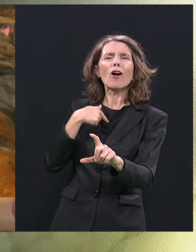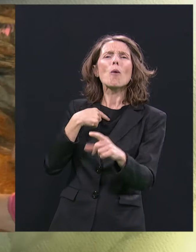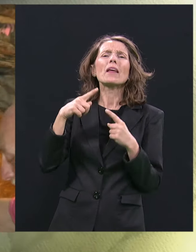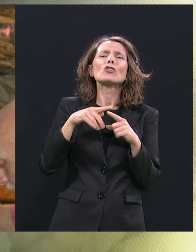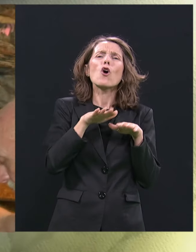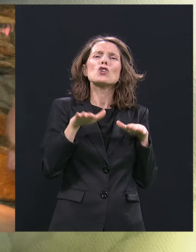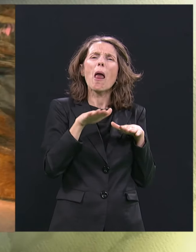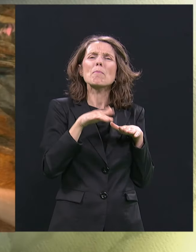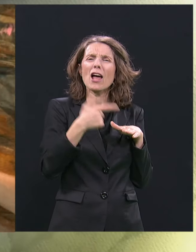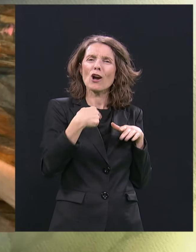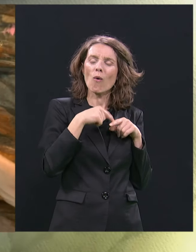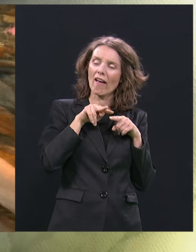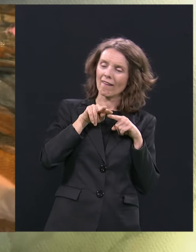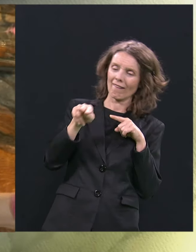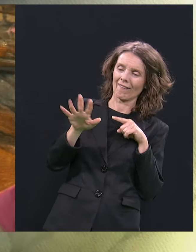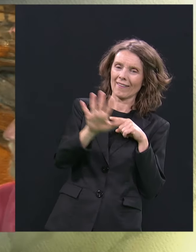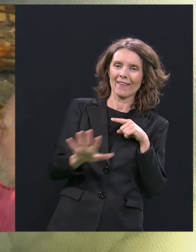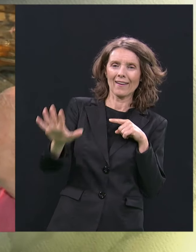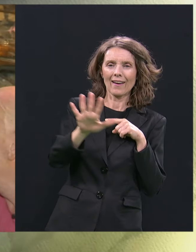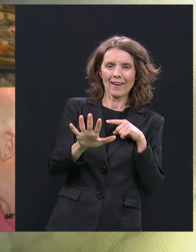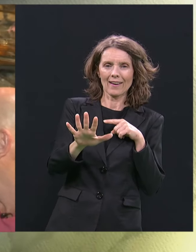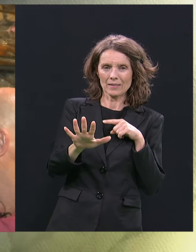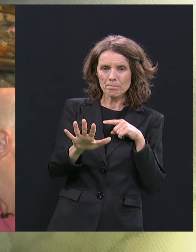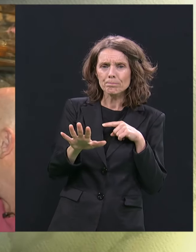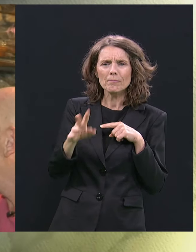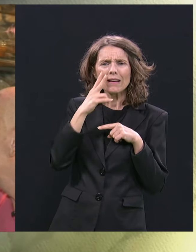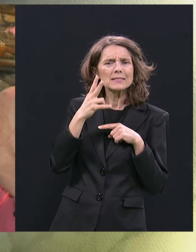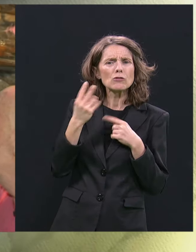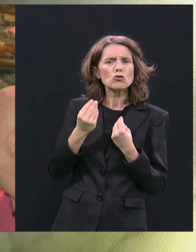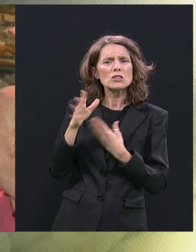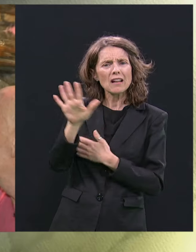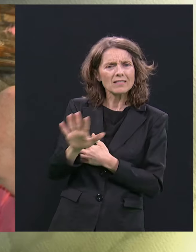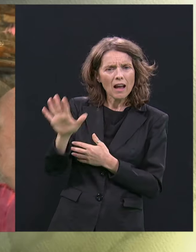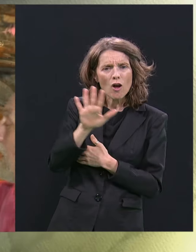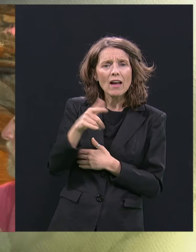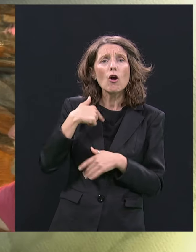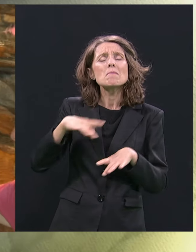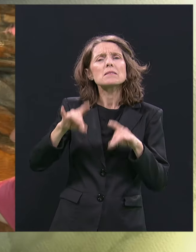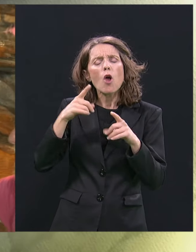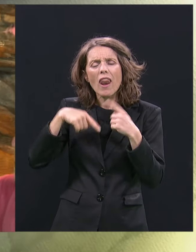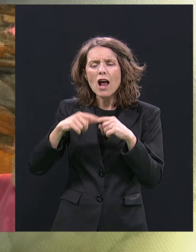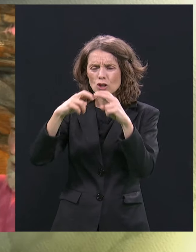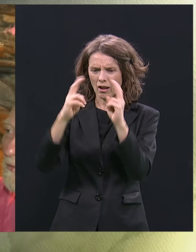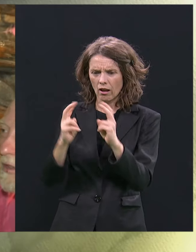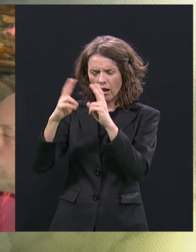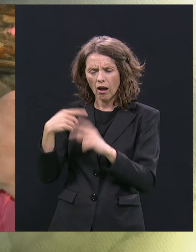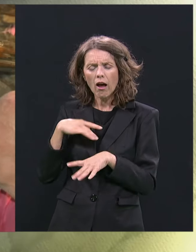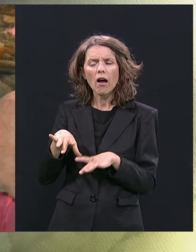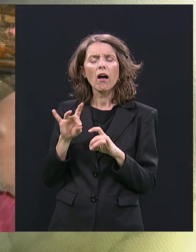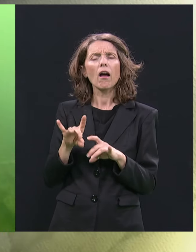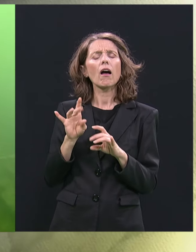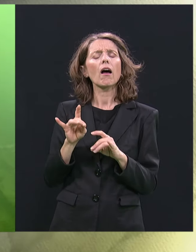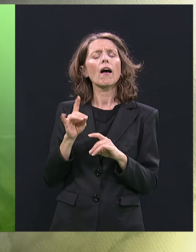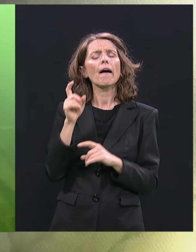Ovako izgleda grad zato što smo pronašli ove ostatke ovih svodova. Onda mnoge komade drveta koje